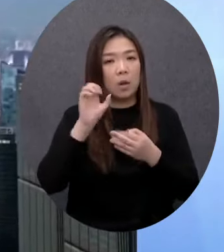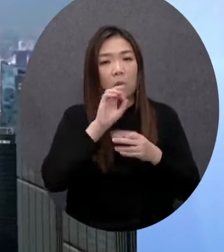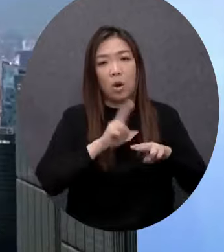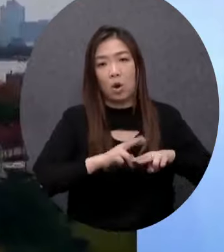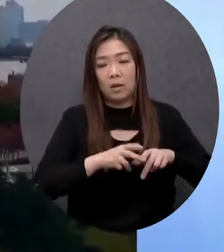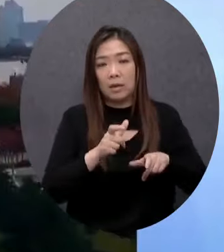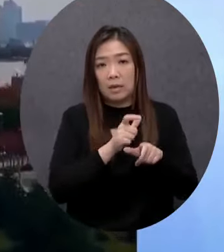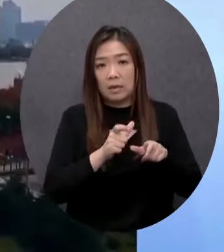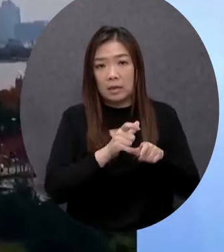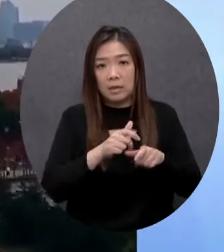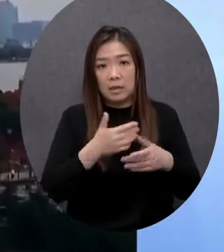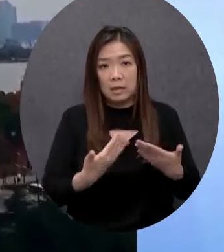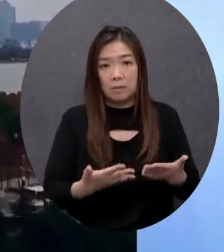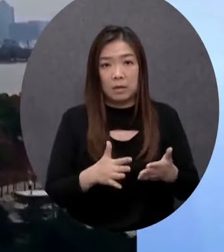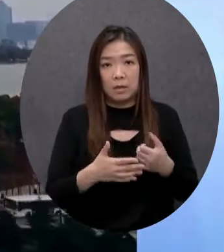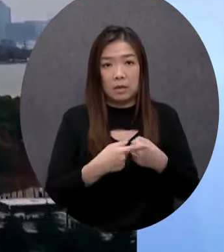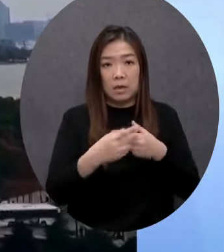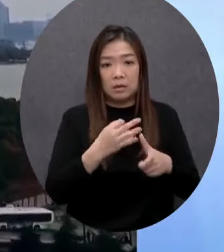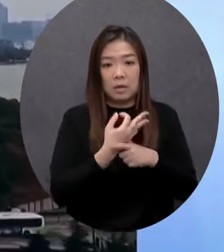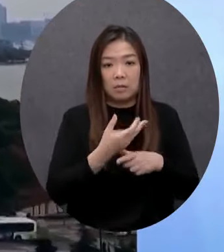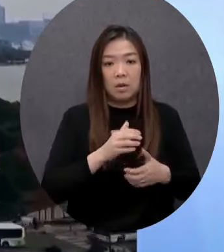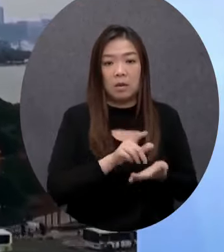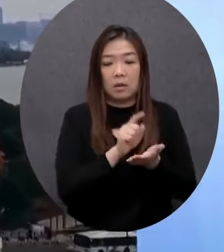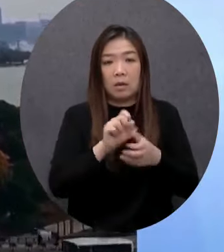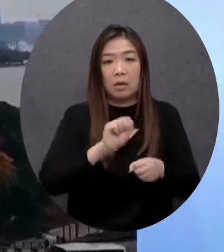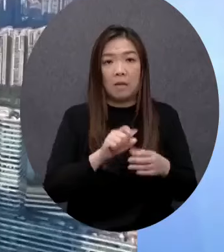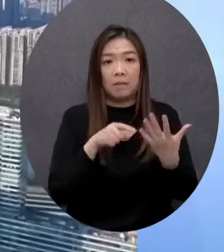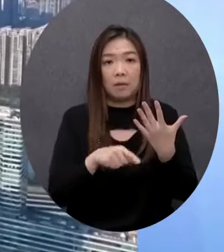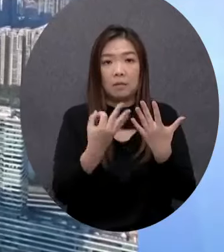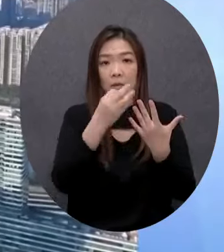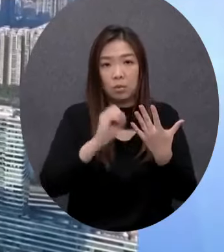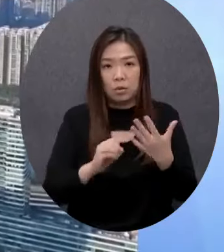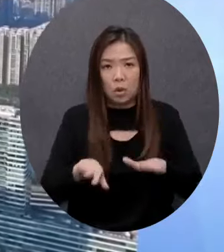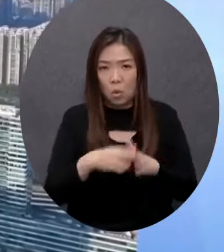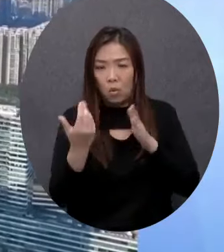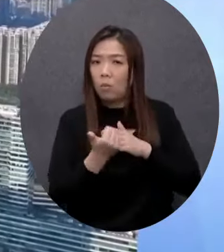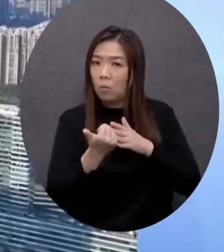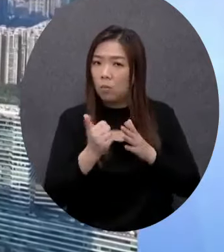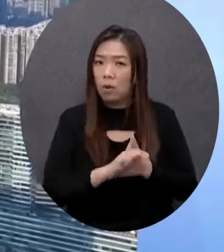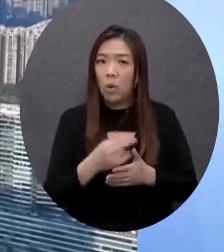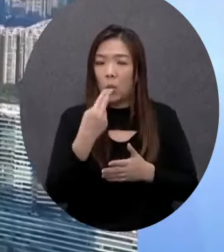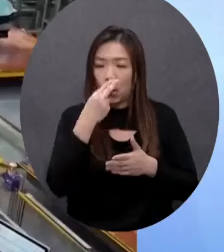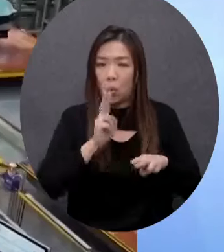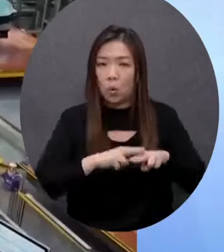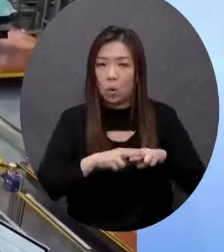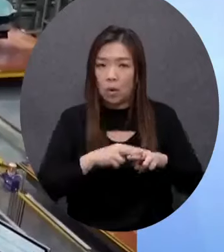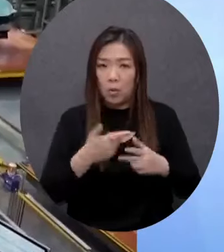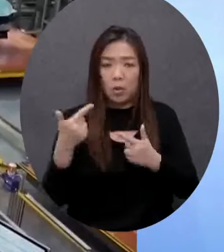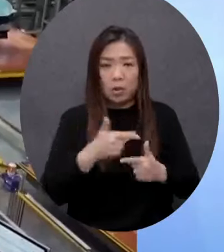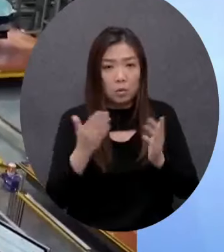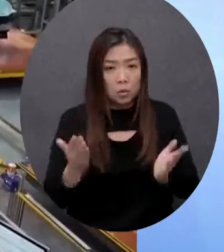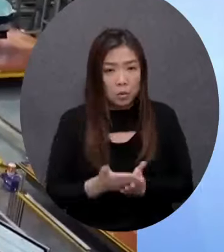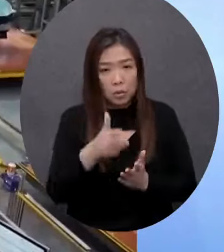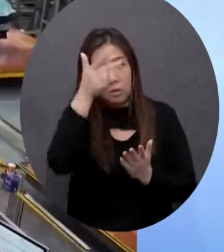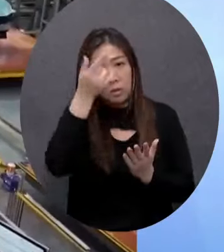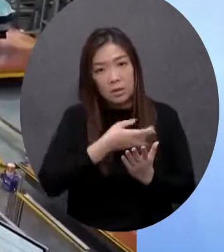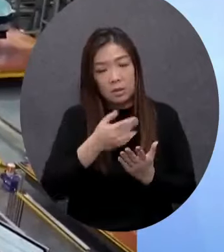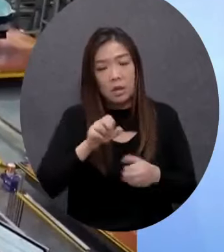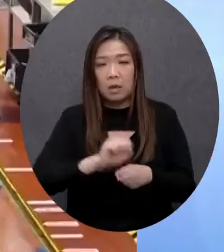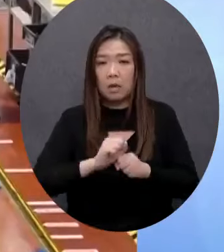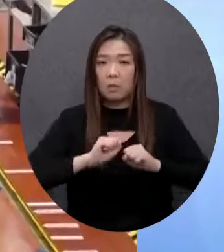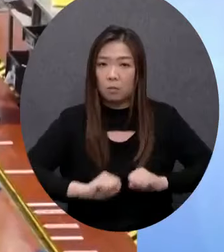年第一季按年增長5.3%，形容開局相當唔錯，估計內地會不斷推出政策，鞏固